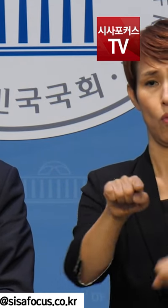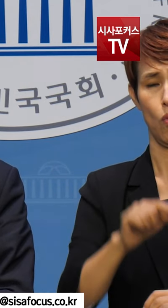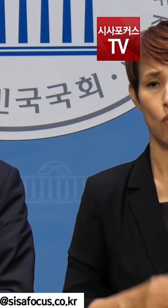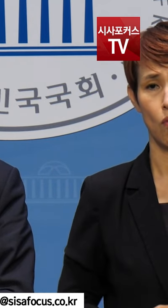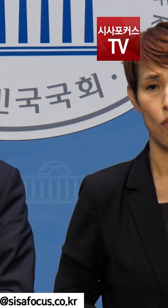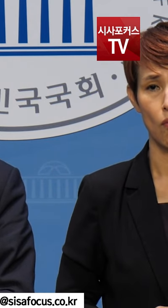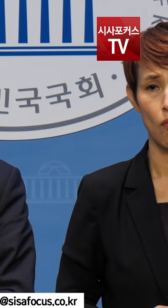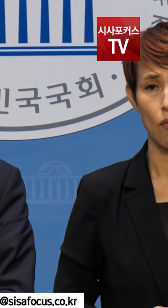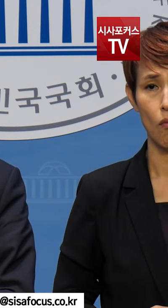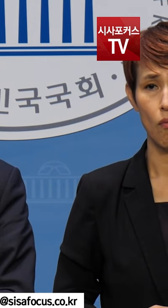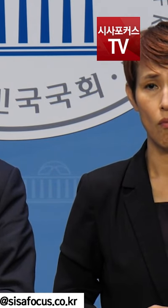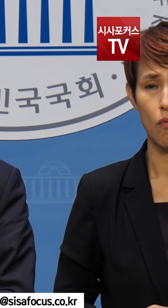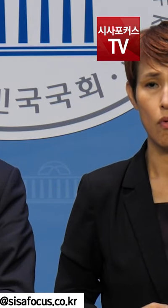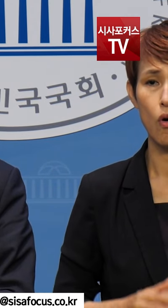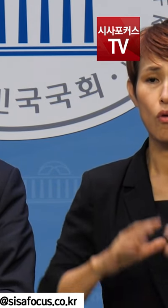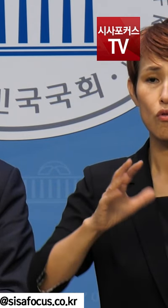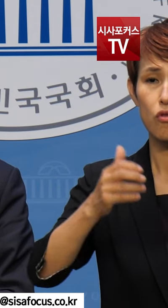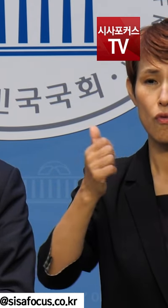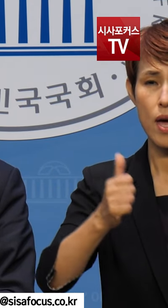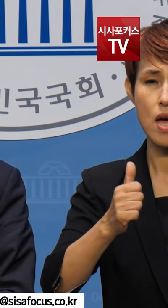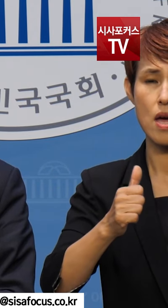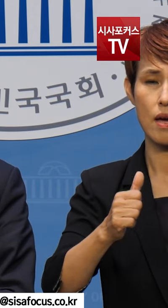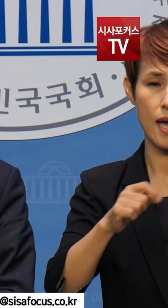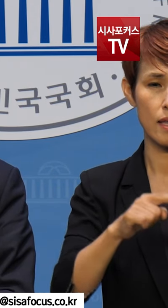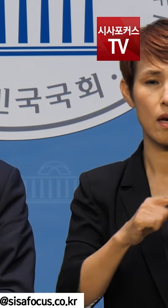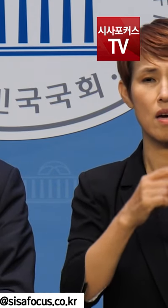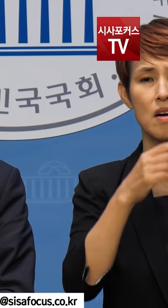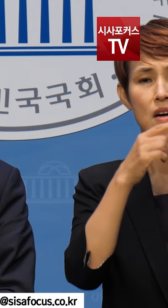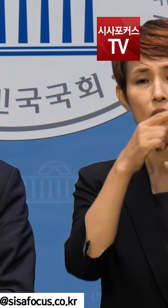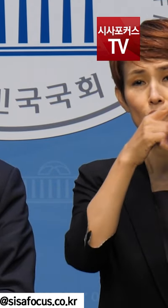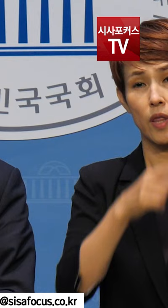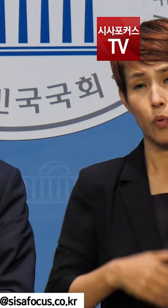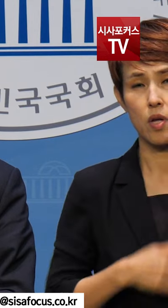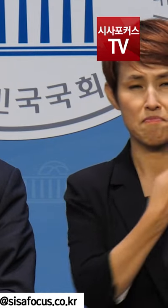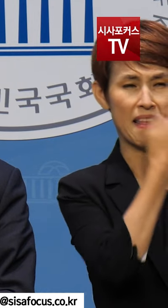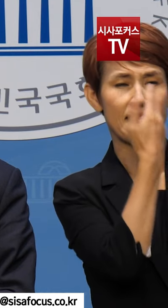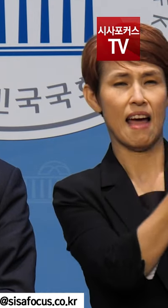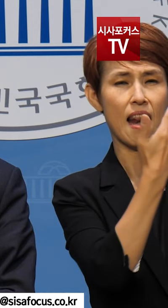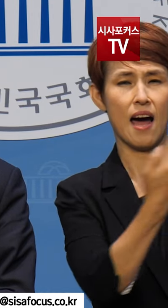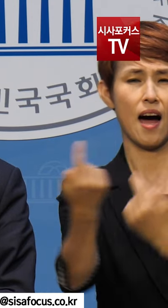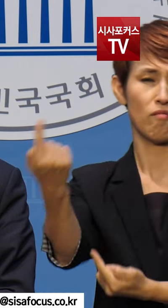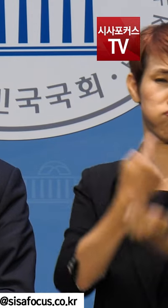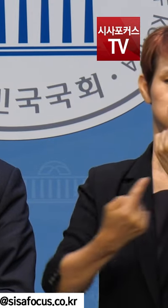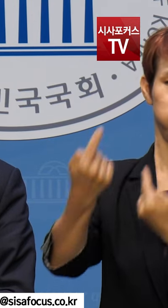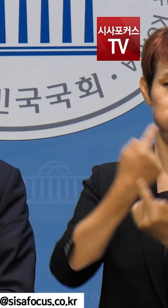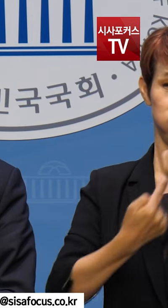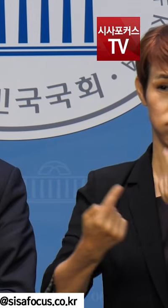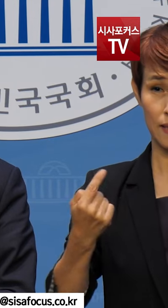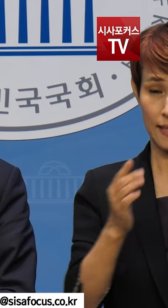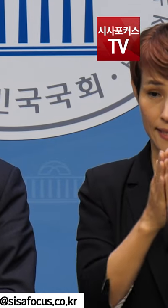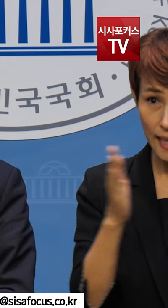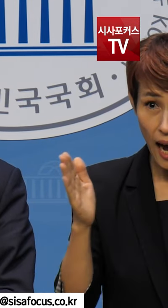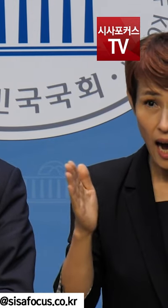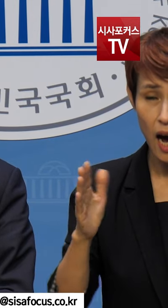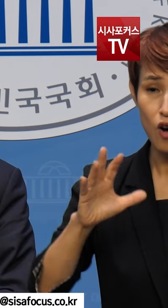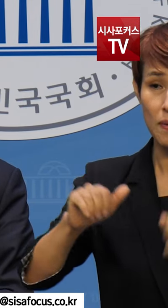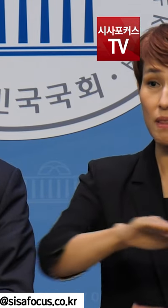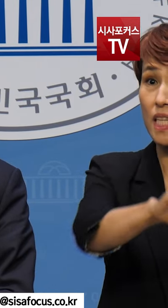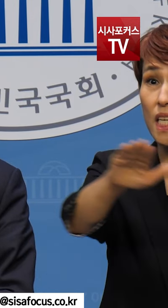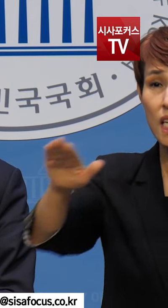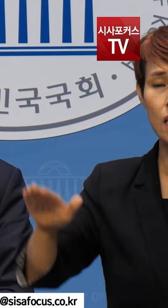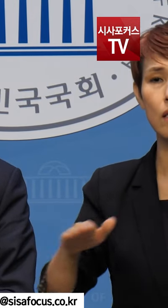운동의 일환으로 국회 청원을 시작한 것이고 이 운동을 지켜만 보던 국민들께서